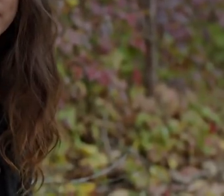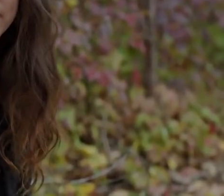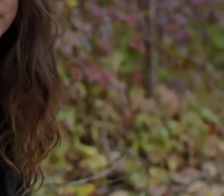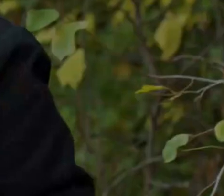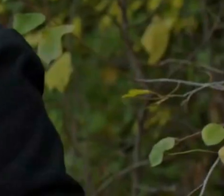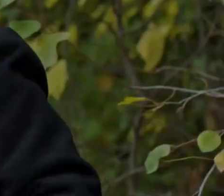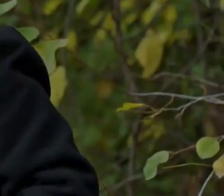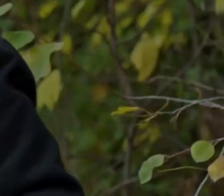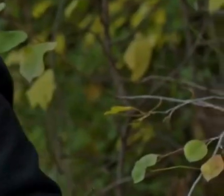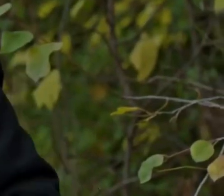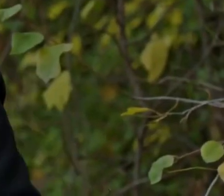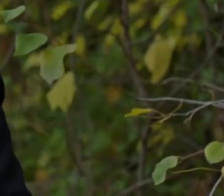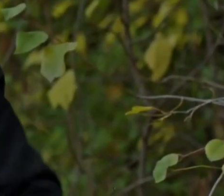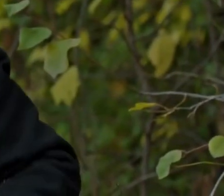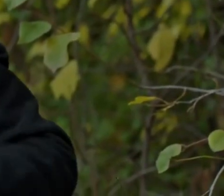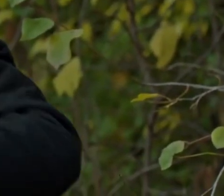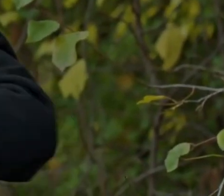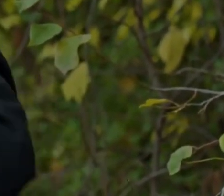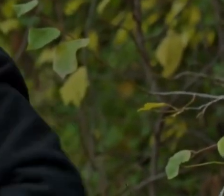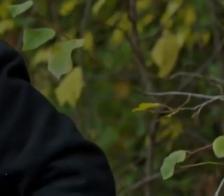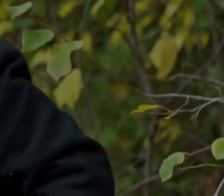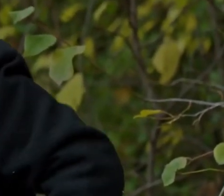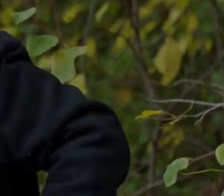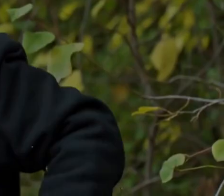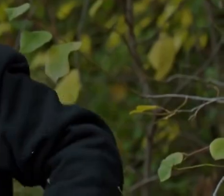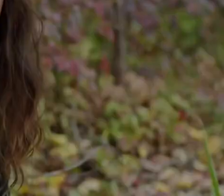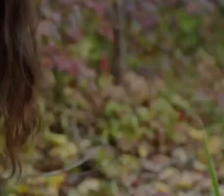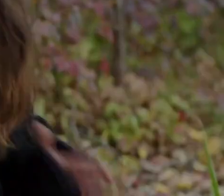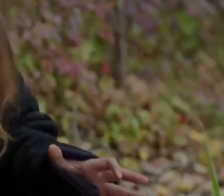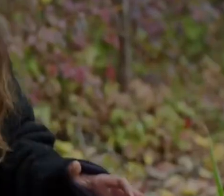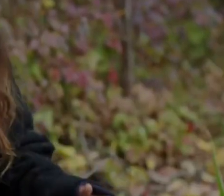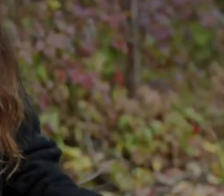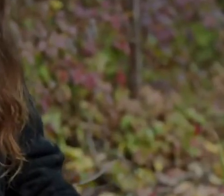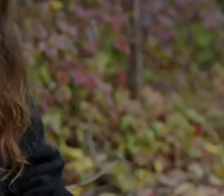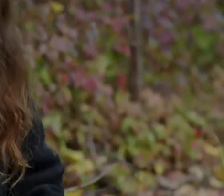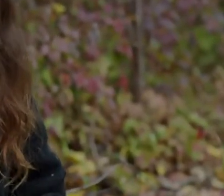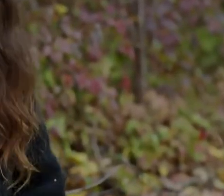Kıyamaz gözlerle bakıyor İsmail'e. İsmail ayağa kalktı, gülümseyerek bakınıyor.